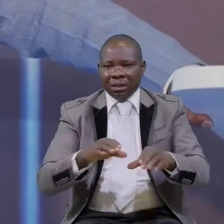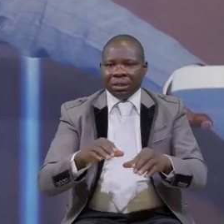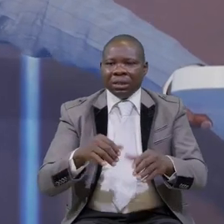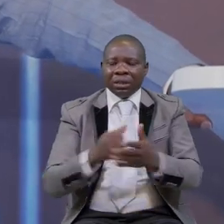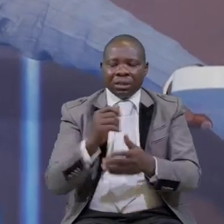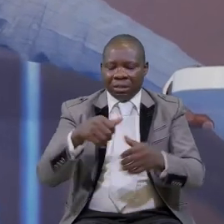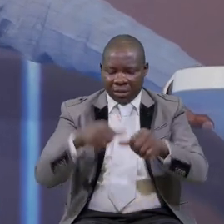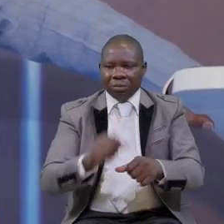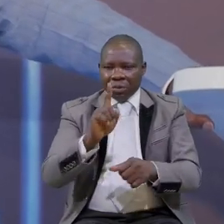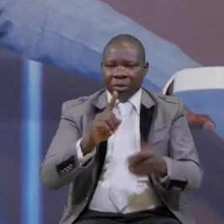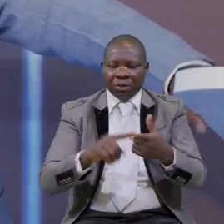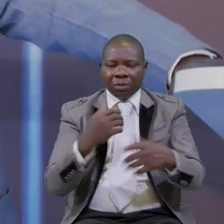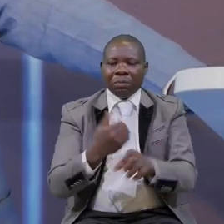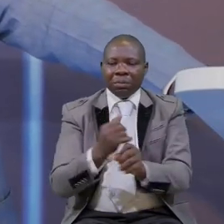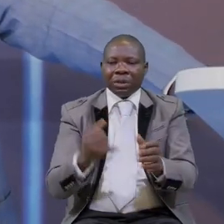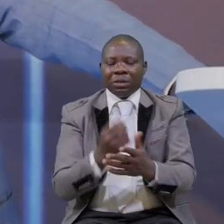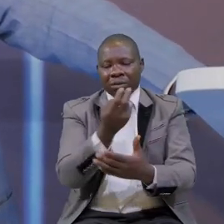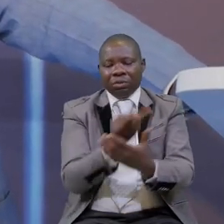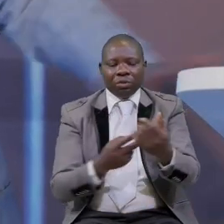des miracles d'Élie.